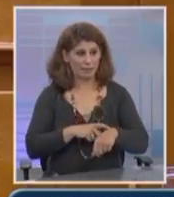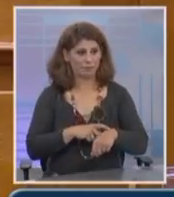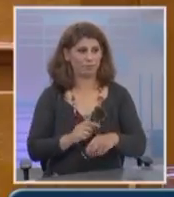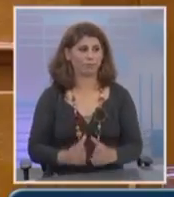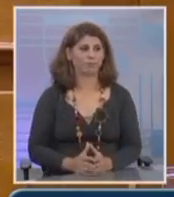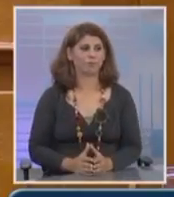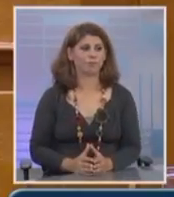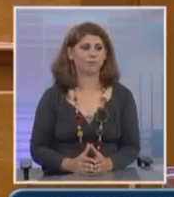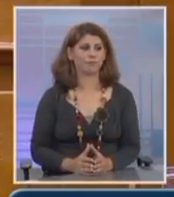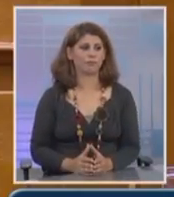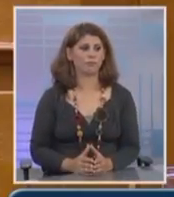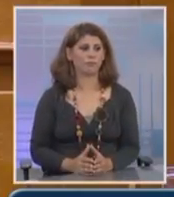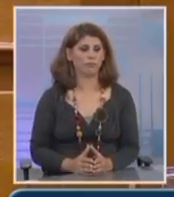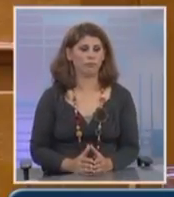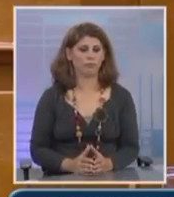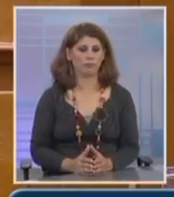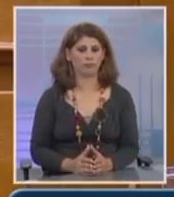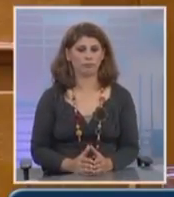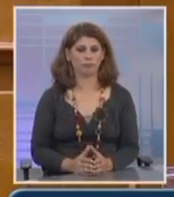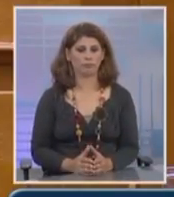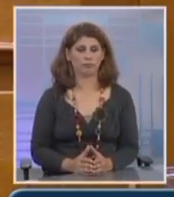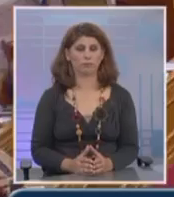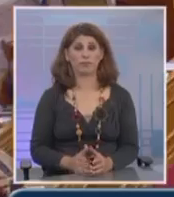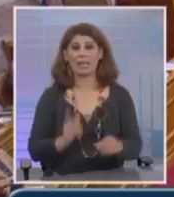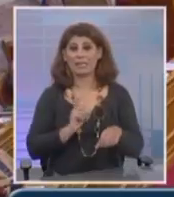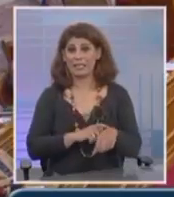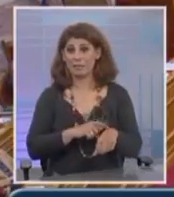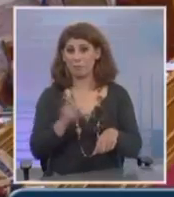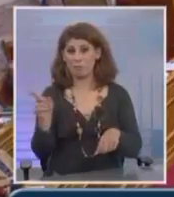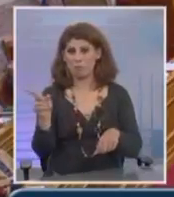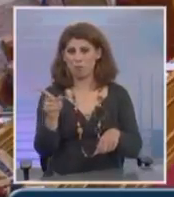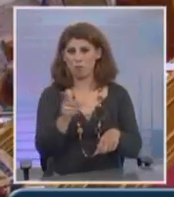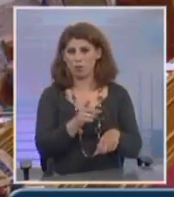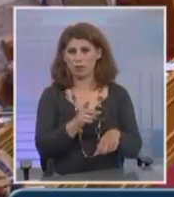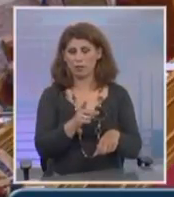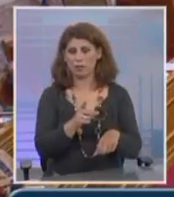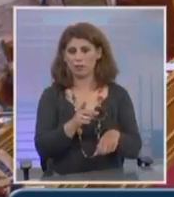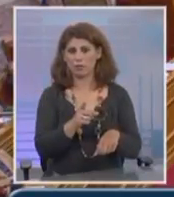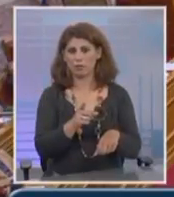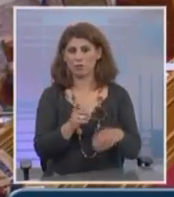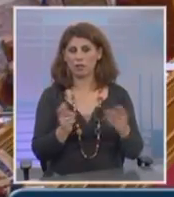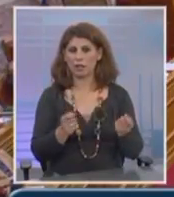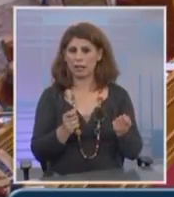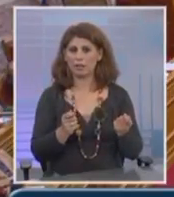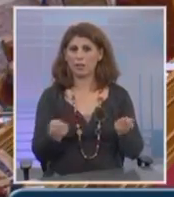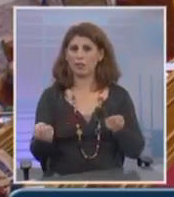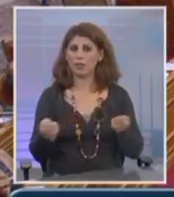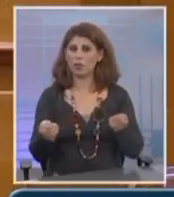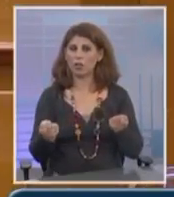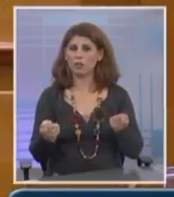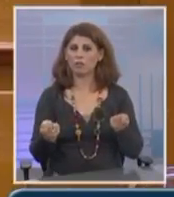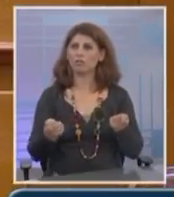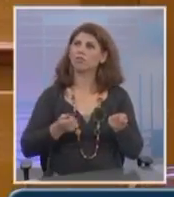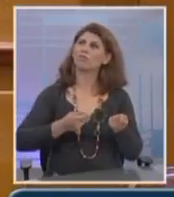Παρακαλώ, την ώρα, κάντε ησυχία. Που εσείς, μην αντιδράτε, ακούμε με προσοχή. Την ώρα που εσείς κάνατε, διοργανώνατε